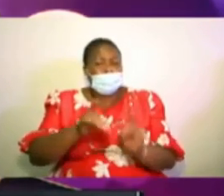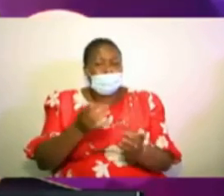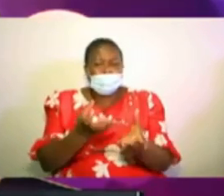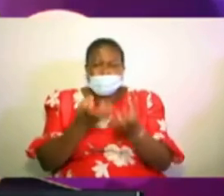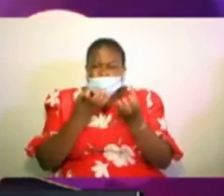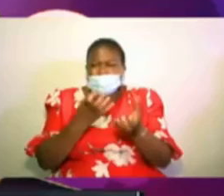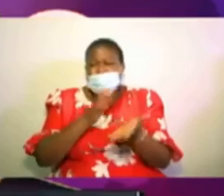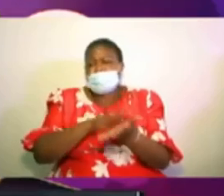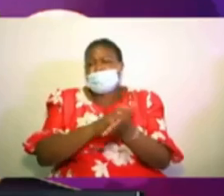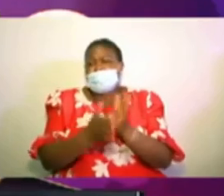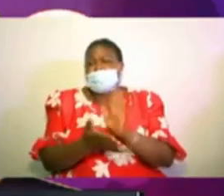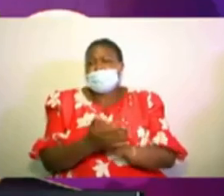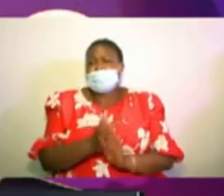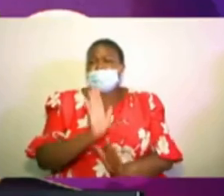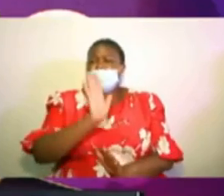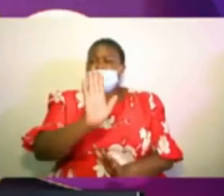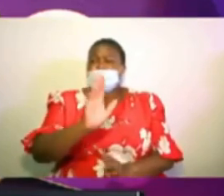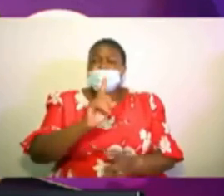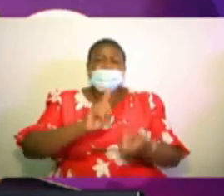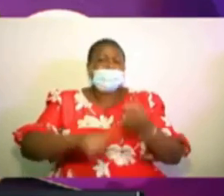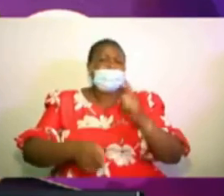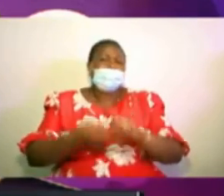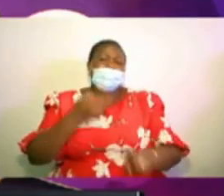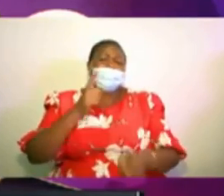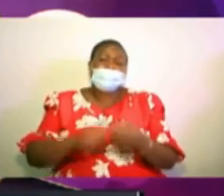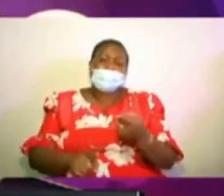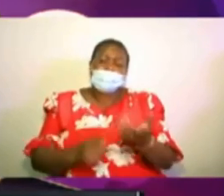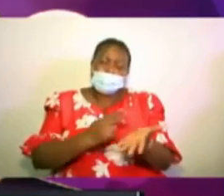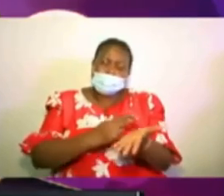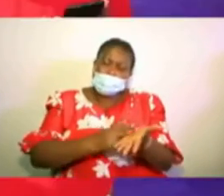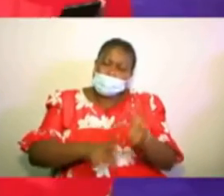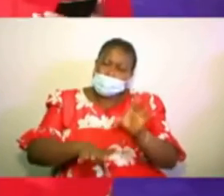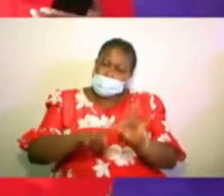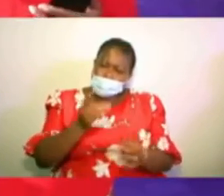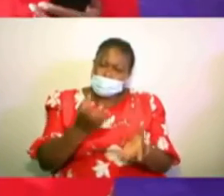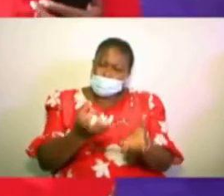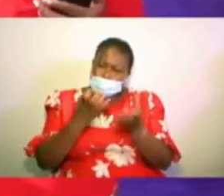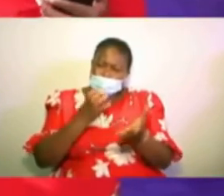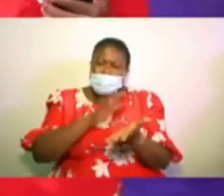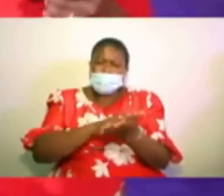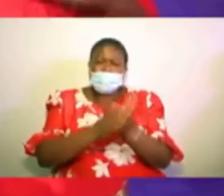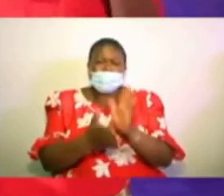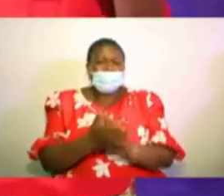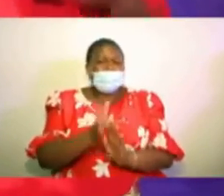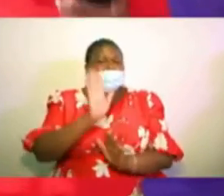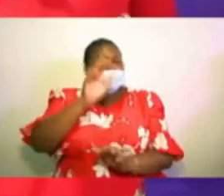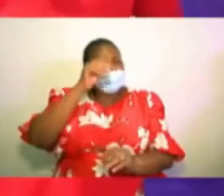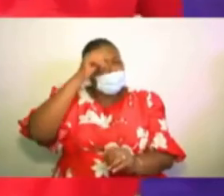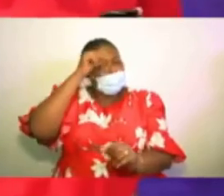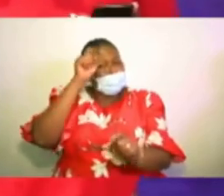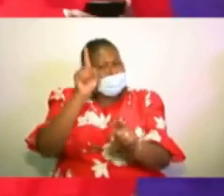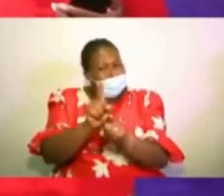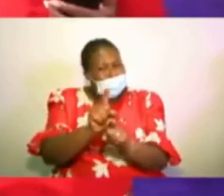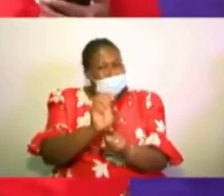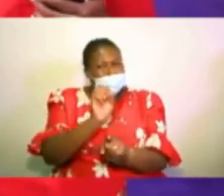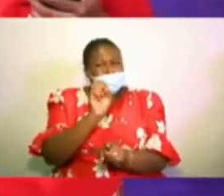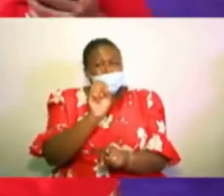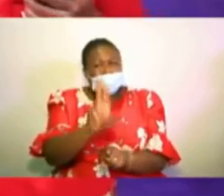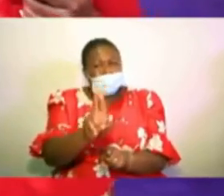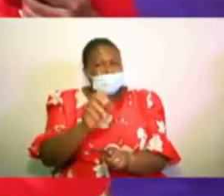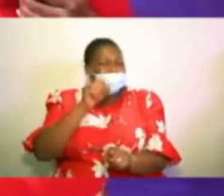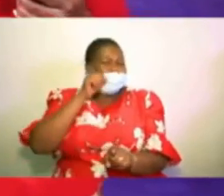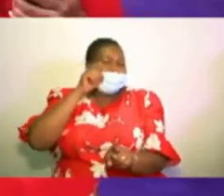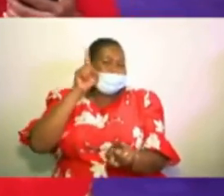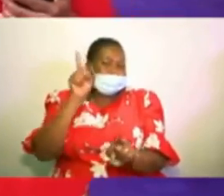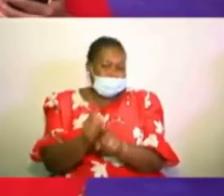votre ami. He wants to be your brother. Il veut être votre frère. And your sister. Votre sœur. He wants to